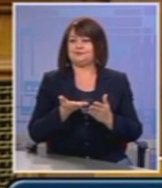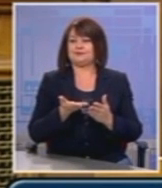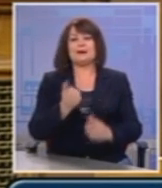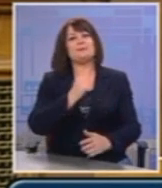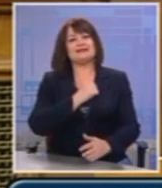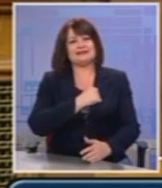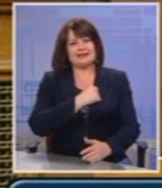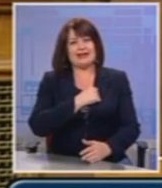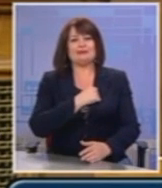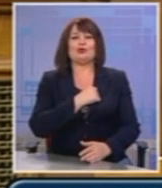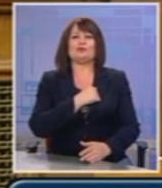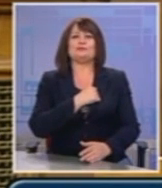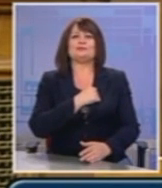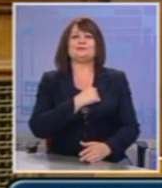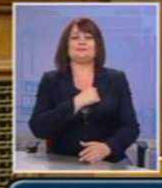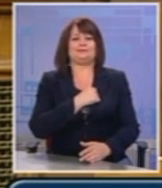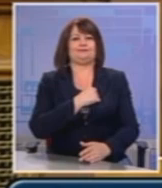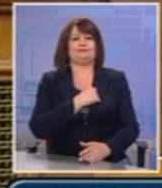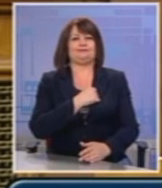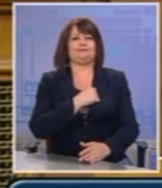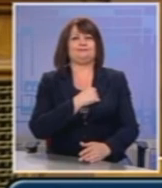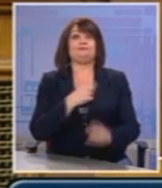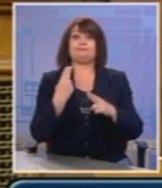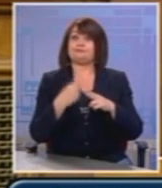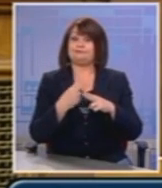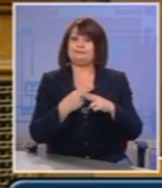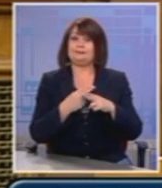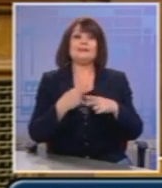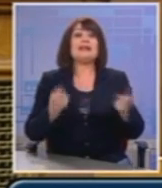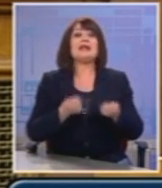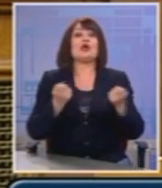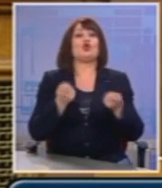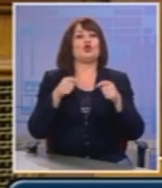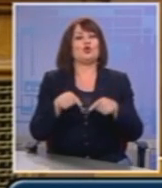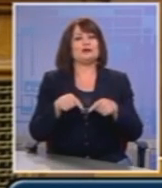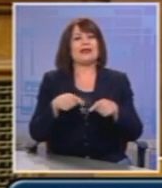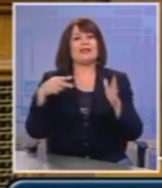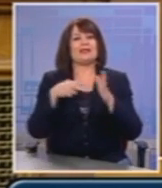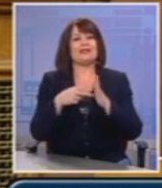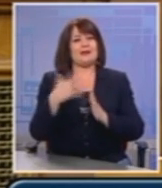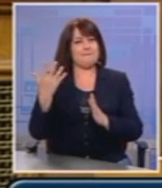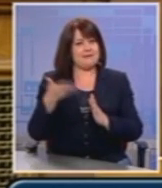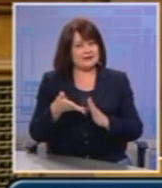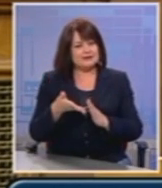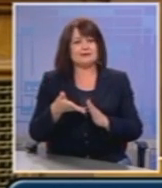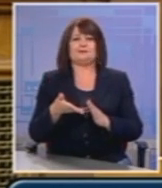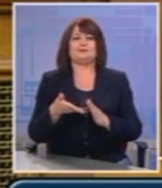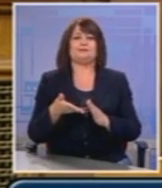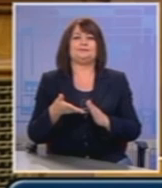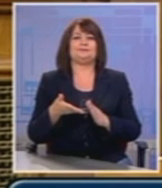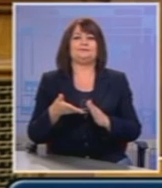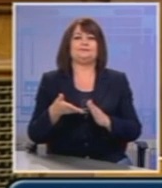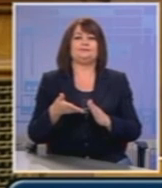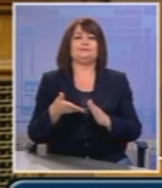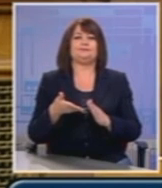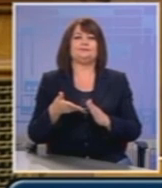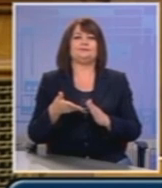θεωρώ ότι είναι ένα από τις τα σημαντικότερα γεγονότα του 2015